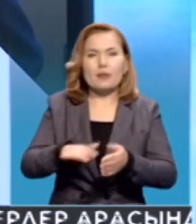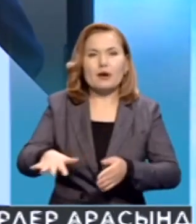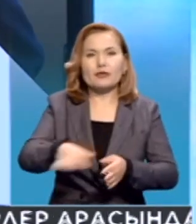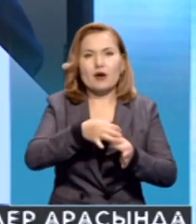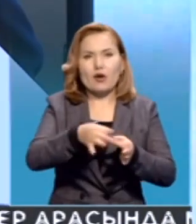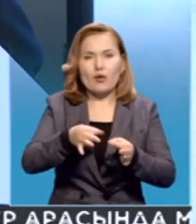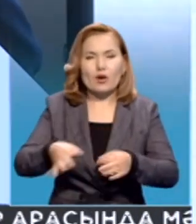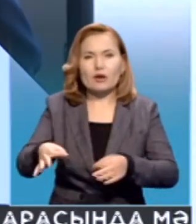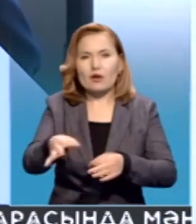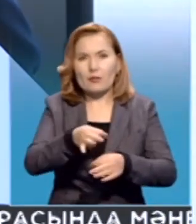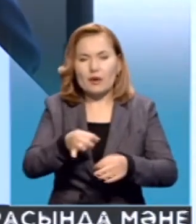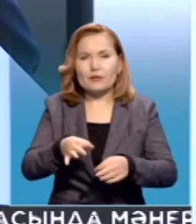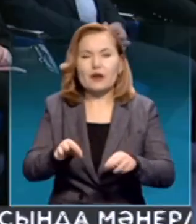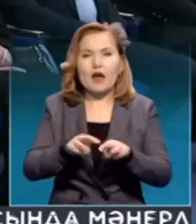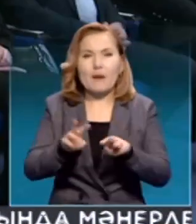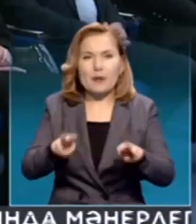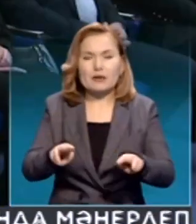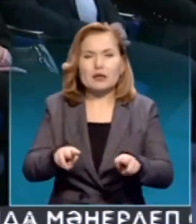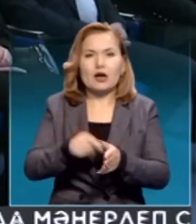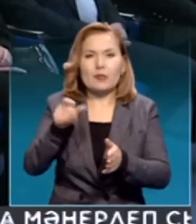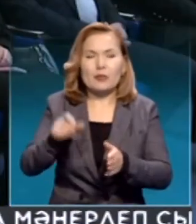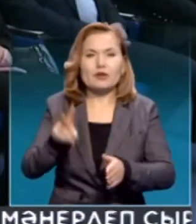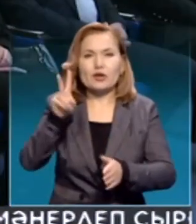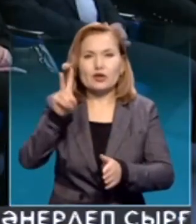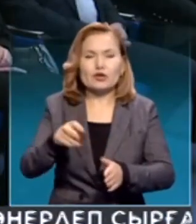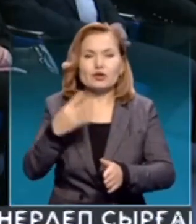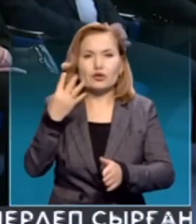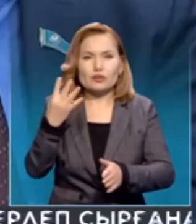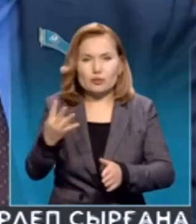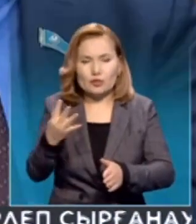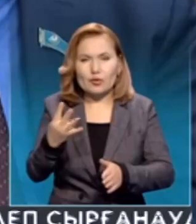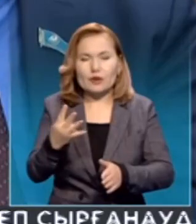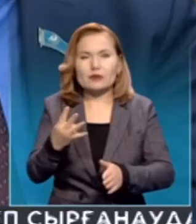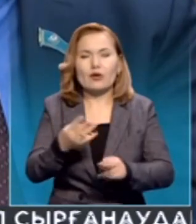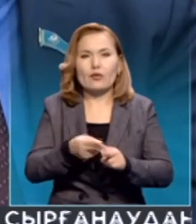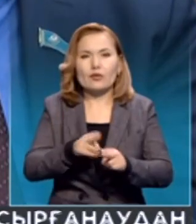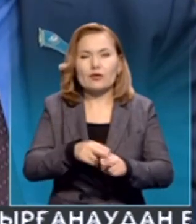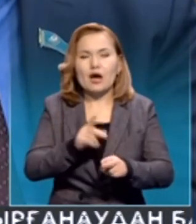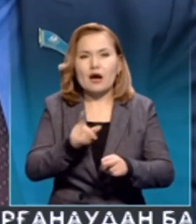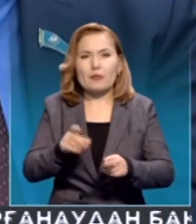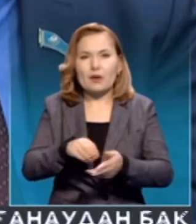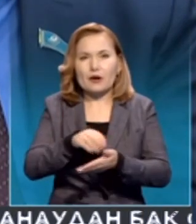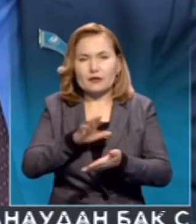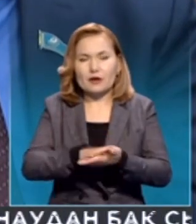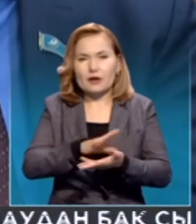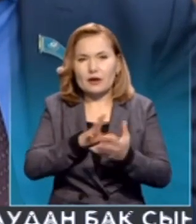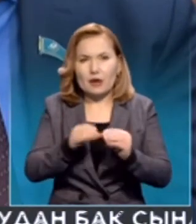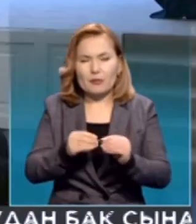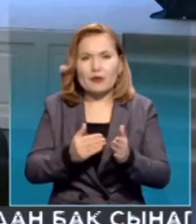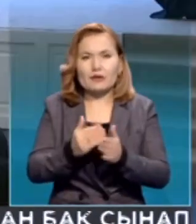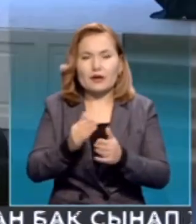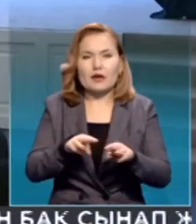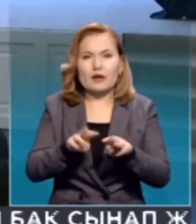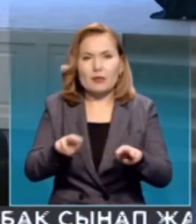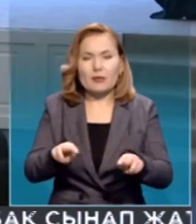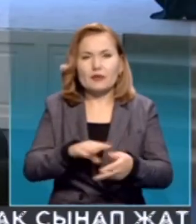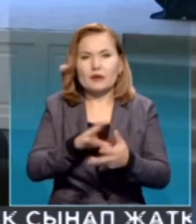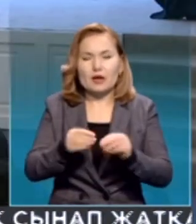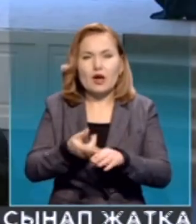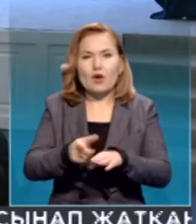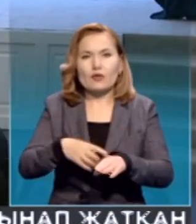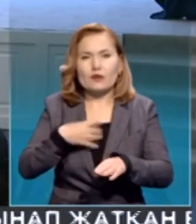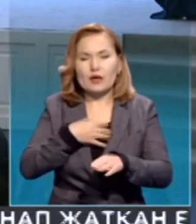және облыстық мәслихат депутаттарынан 204 таңдаушы тіркелген еді. Олар сенатқа сайланған депутат өңірдің